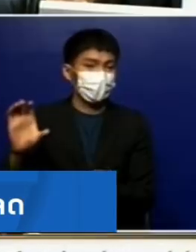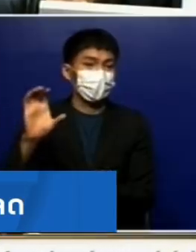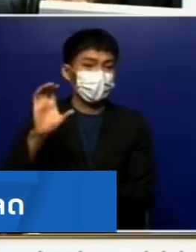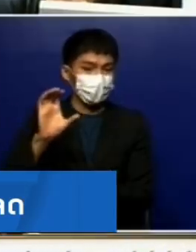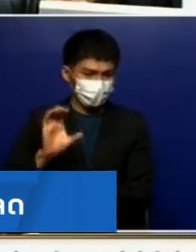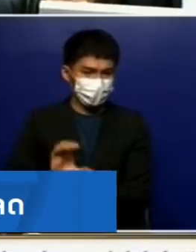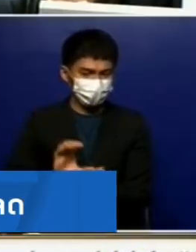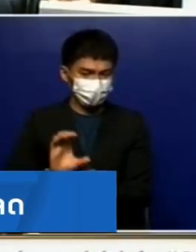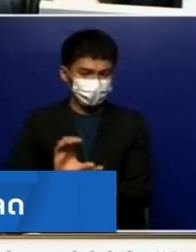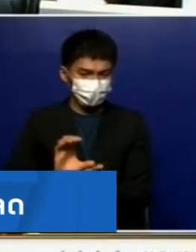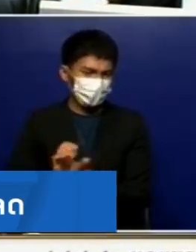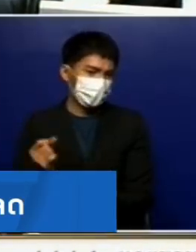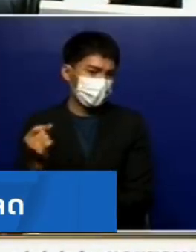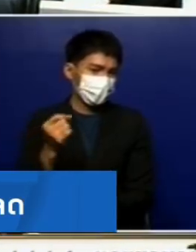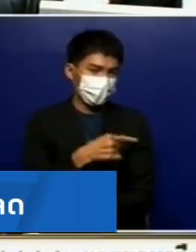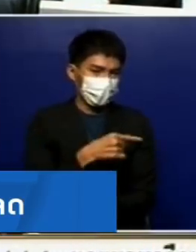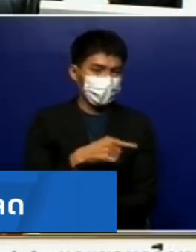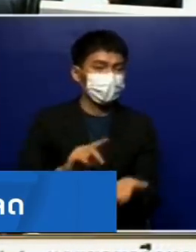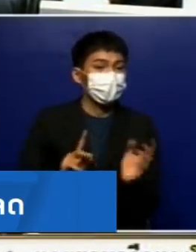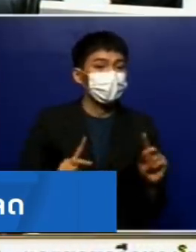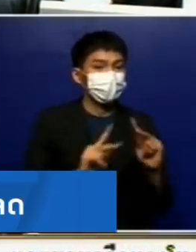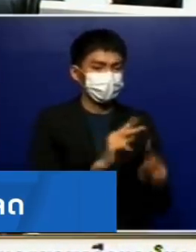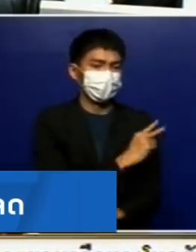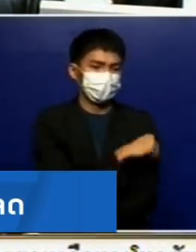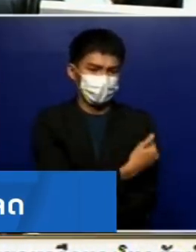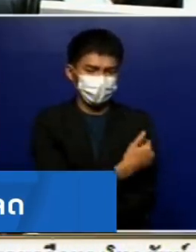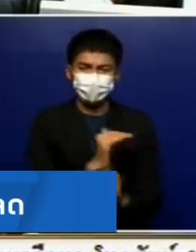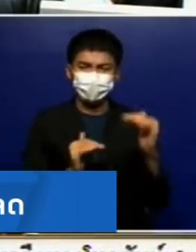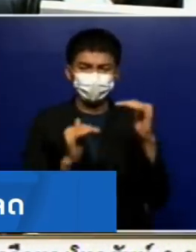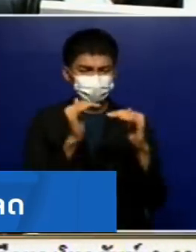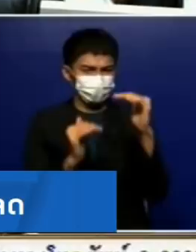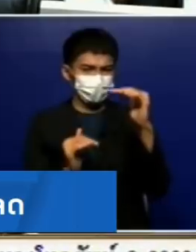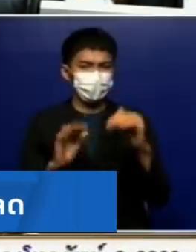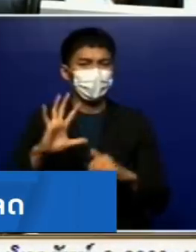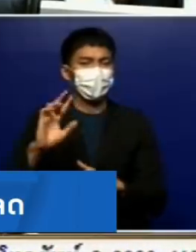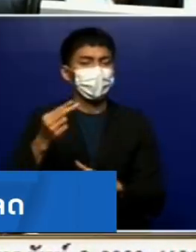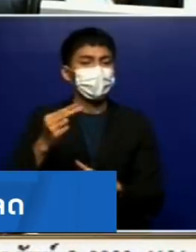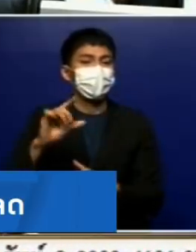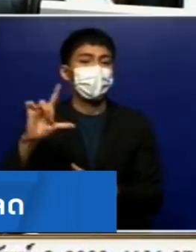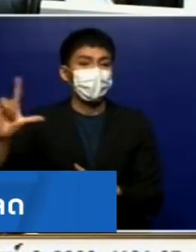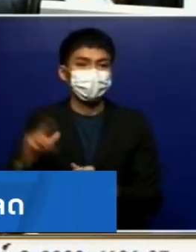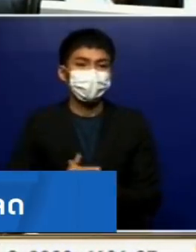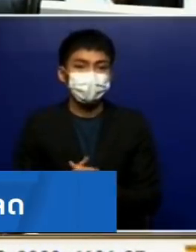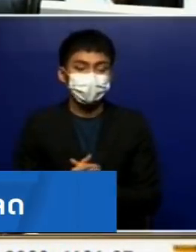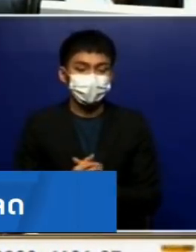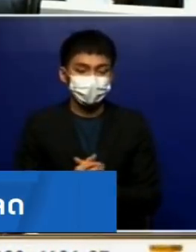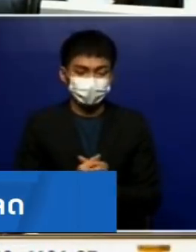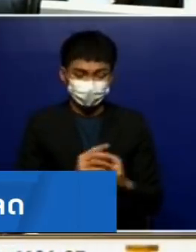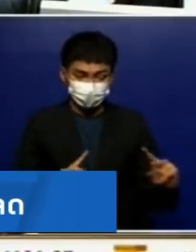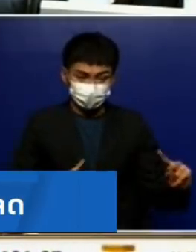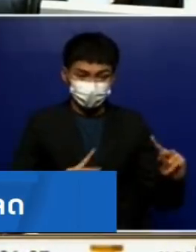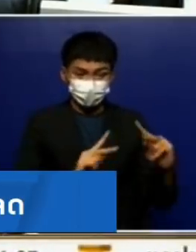าธารณสุขกว่า 50,000 กว่าล้านในขณะที่กระทรวงสาธารณสุขเนี่ยจำเป็นอย่